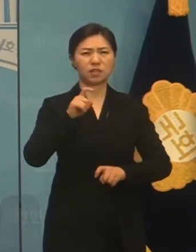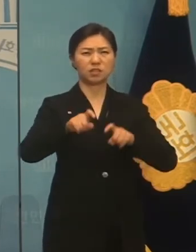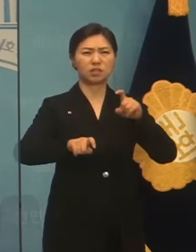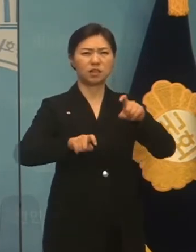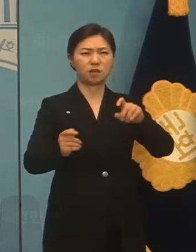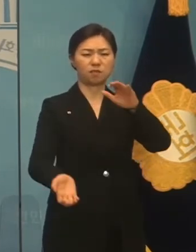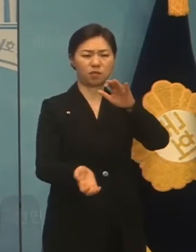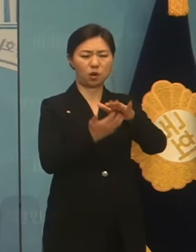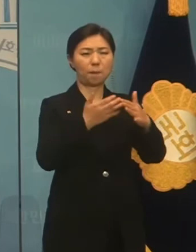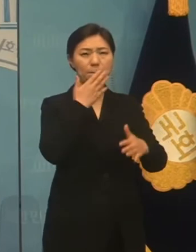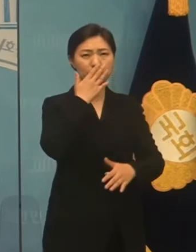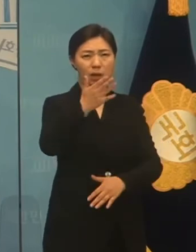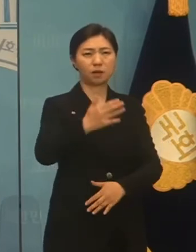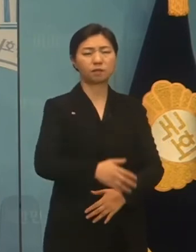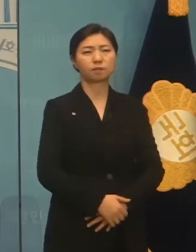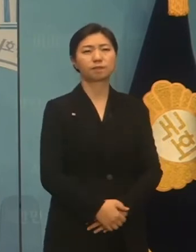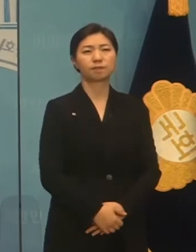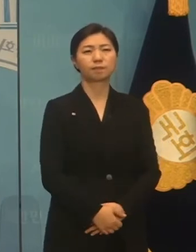있습니다.